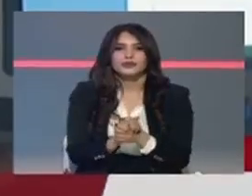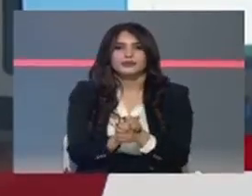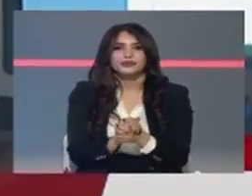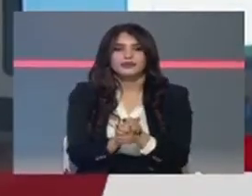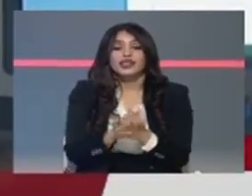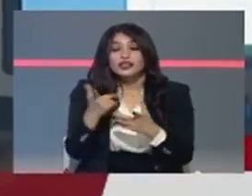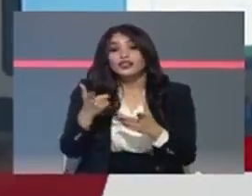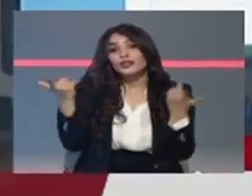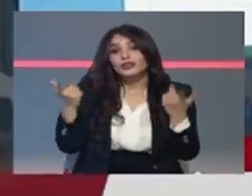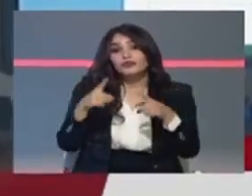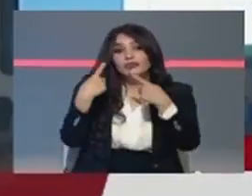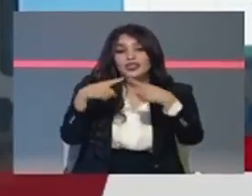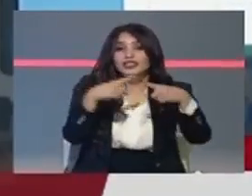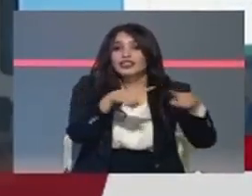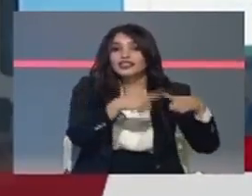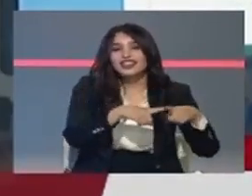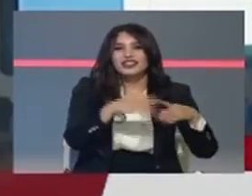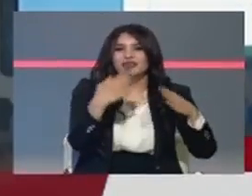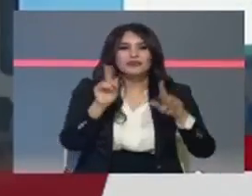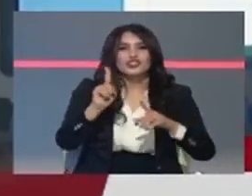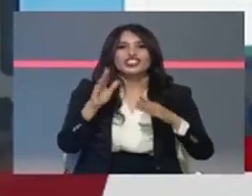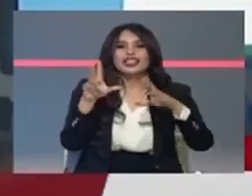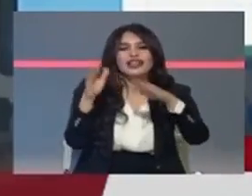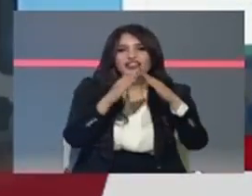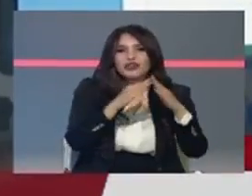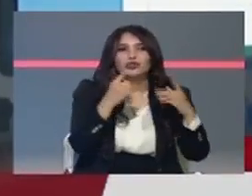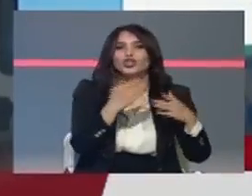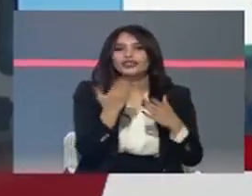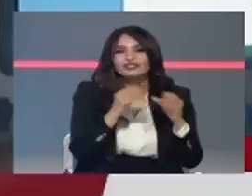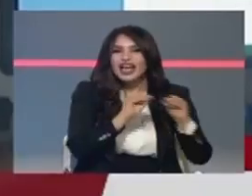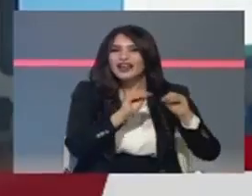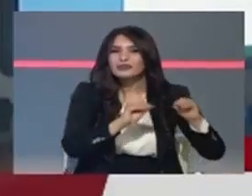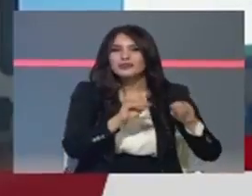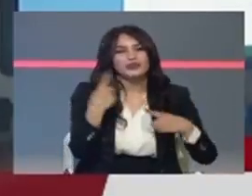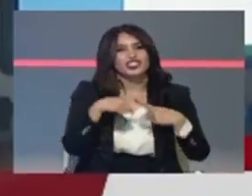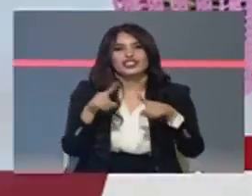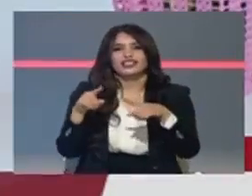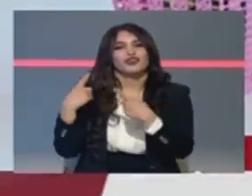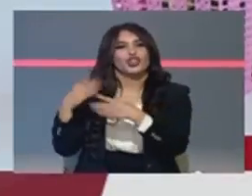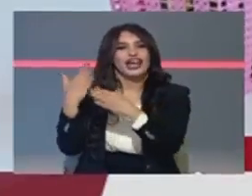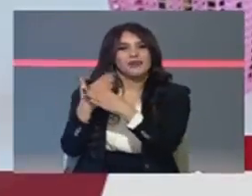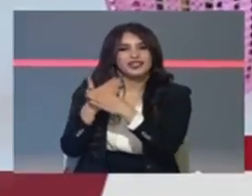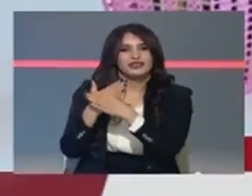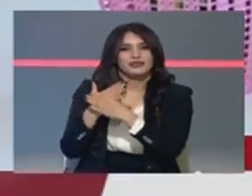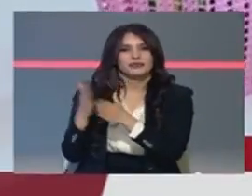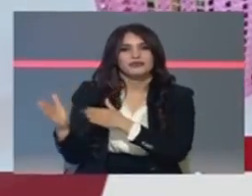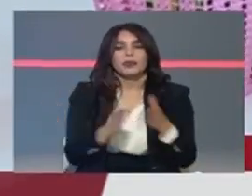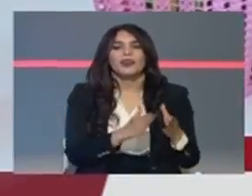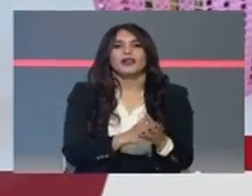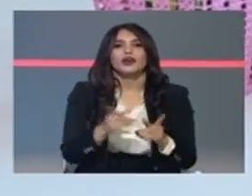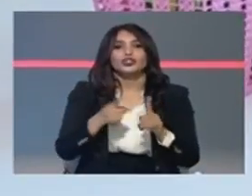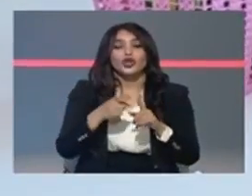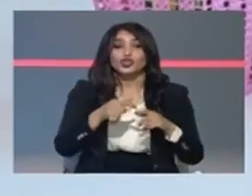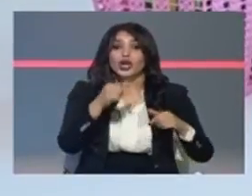ما تختلف بيان سور القرايه في الدار كل يوم كل يوم عن القرايه في المدرسه معنا. وكما فرض